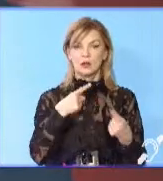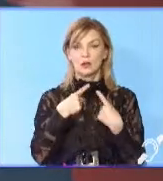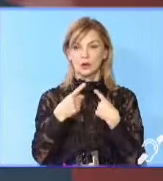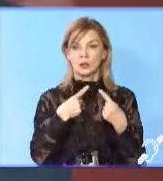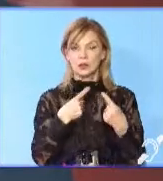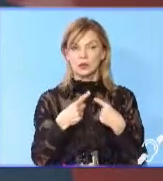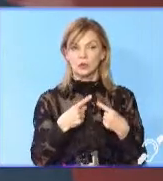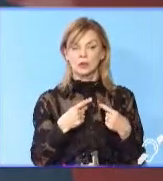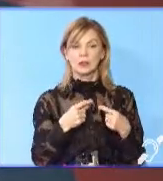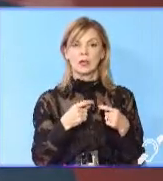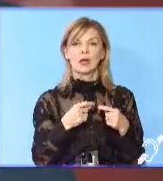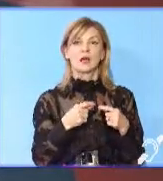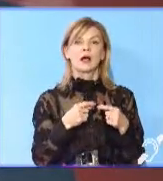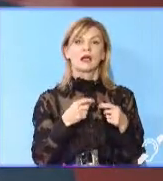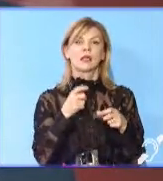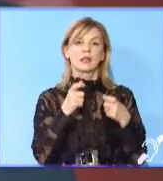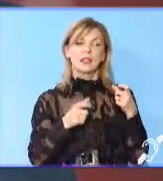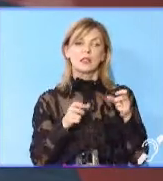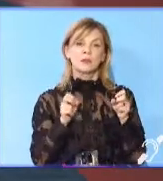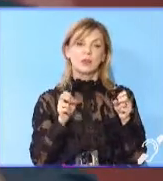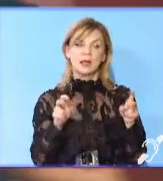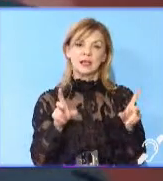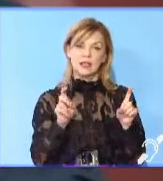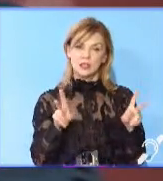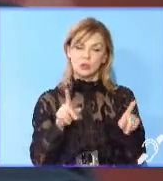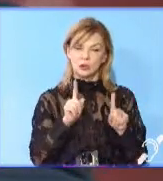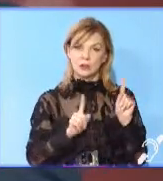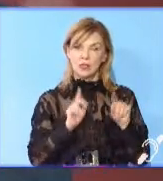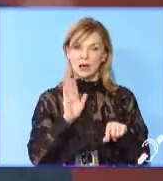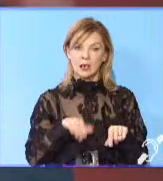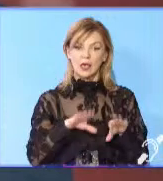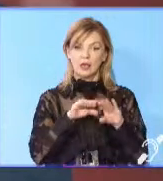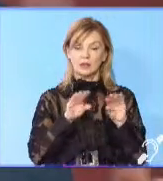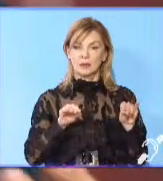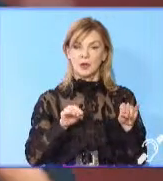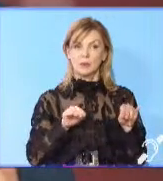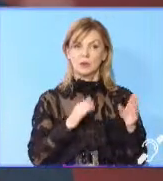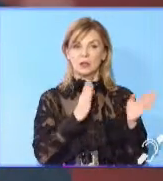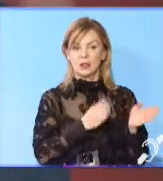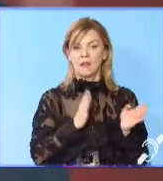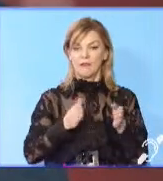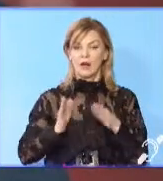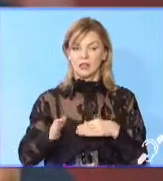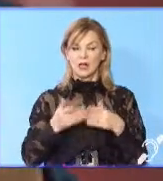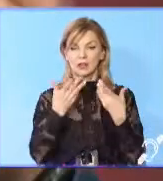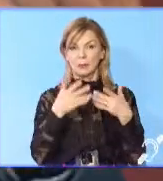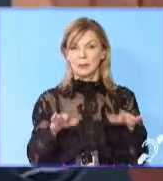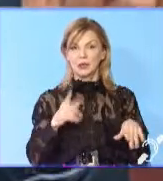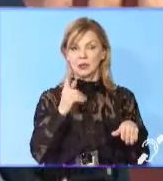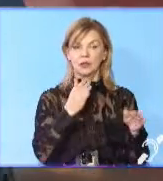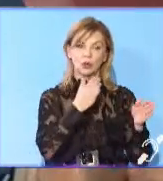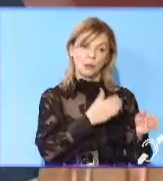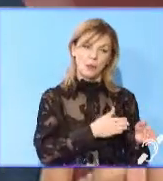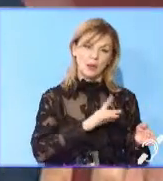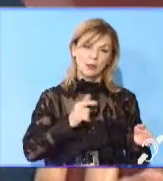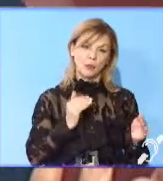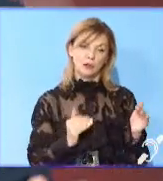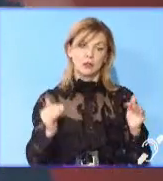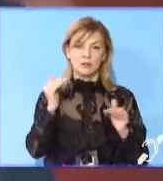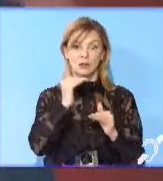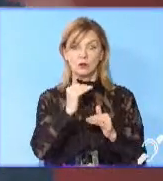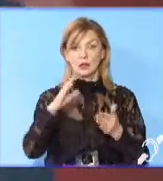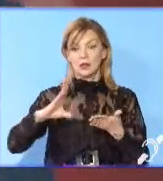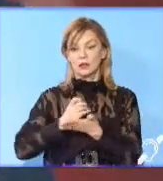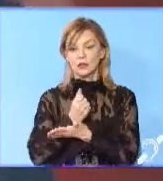a-ți gestiona riscurile. Pentru că dacă ai cât mai multe variante, pierderea dintr-o parte poate să fie acoperită